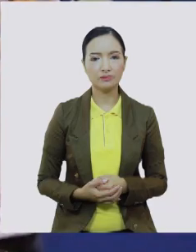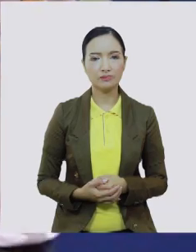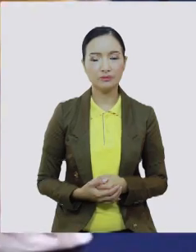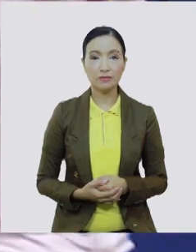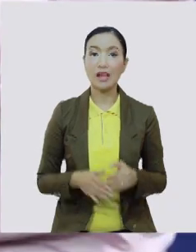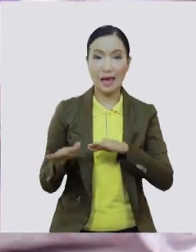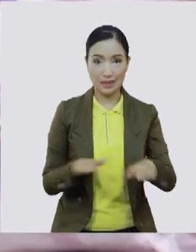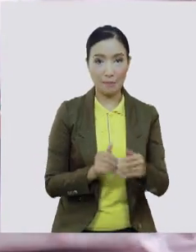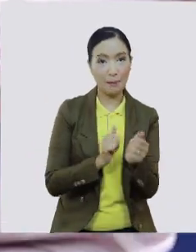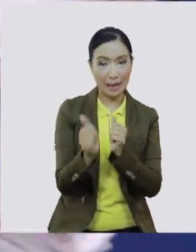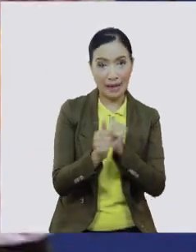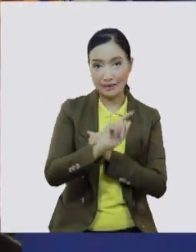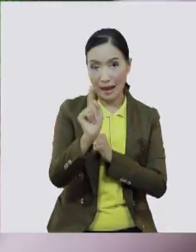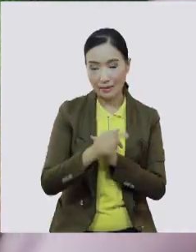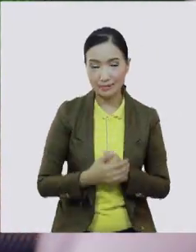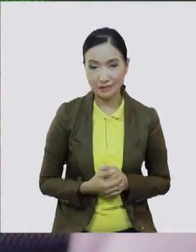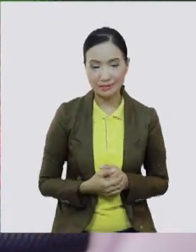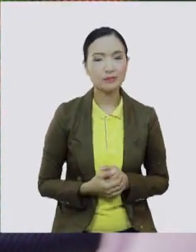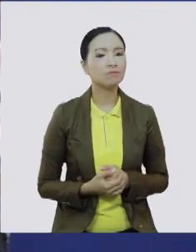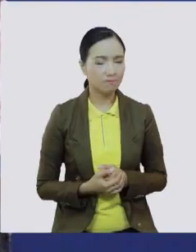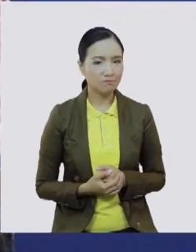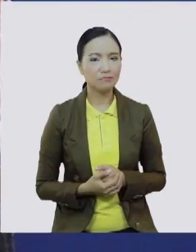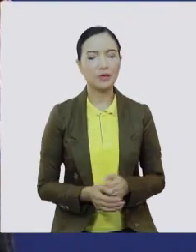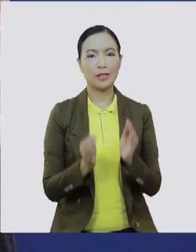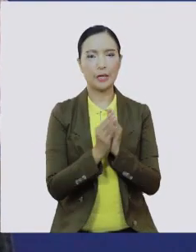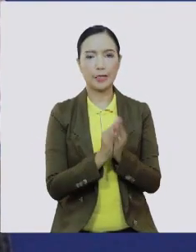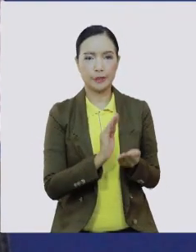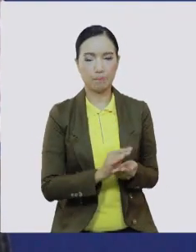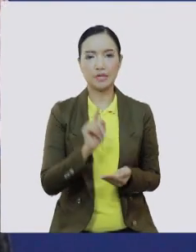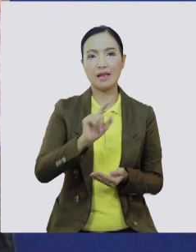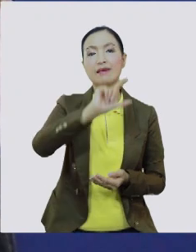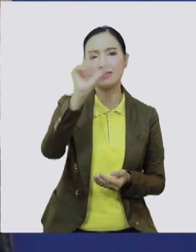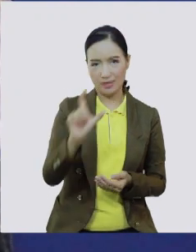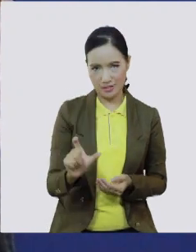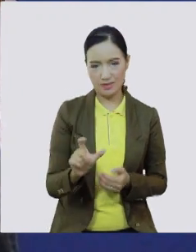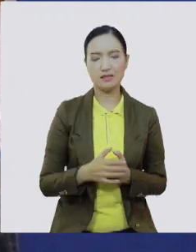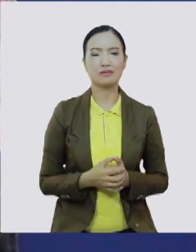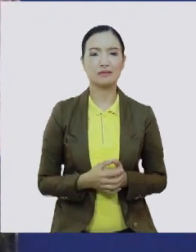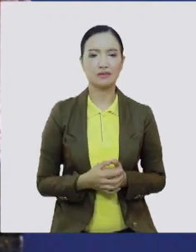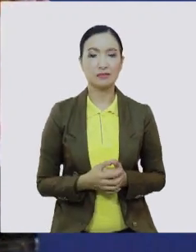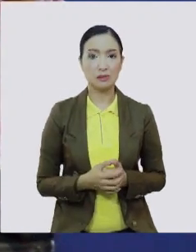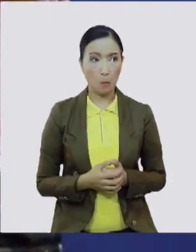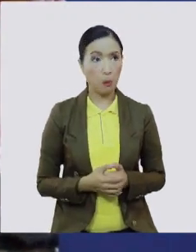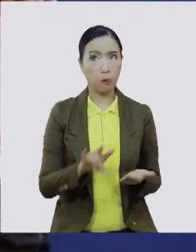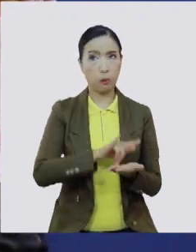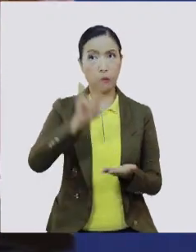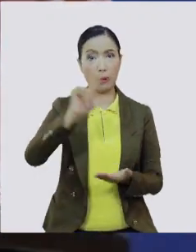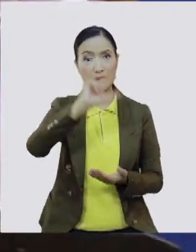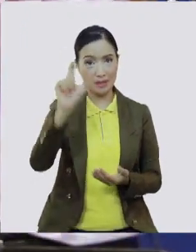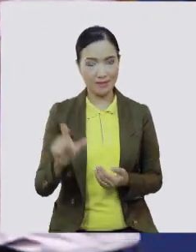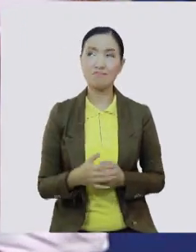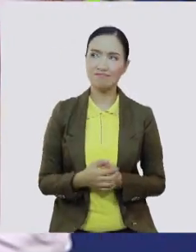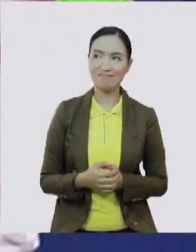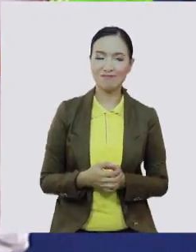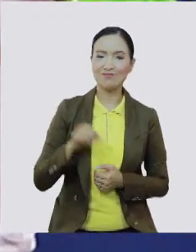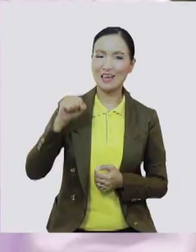เตรียมตัวไปแข่งที่ไหนหรือเปล่าคะถึงซ้อมขนาดนี ้ก็มีการเก็บคะแนนนะคะที่อิตาลี อิตาลี ใช่ค่ะ โอ้ไปอิตาลีไปแข่งที่อิตาลีเลย